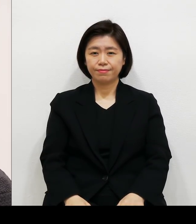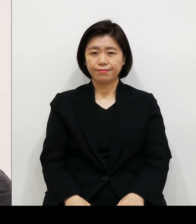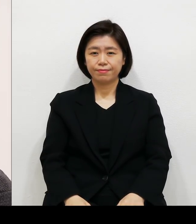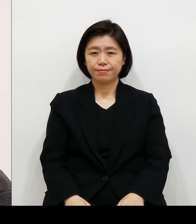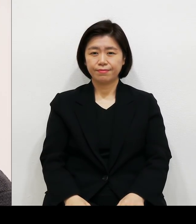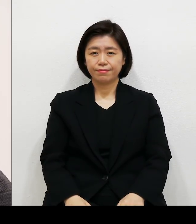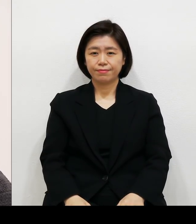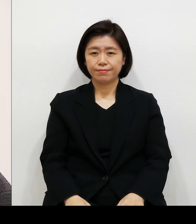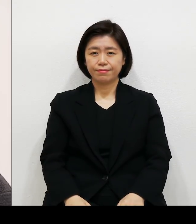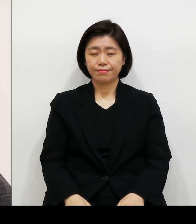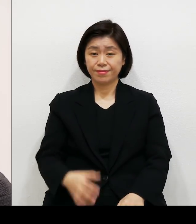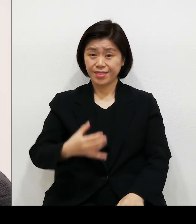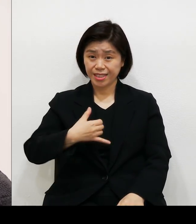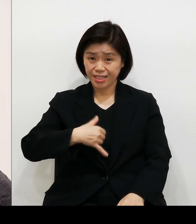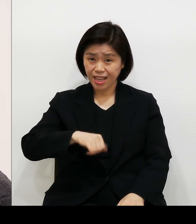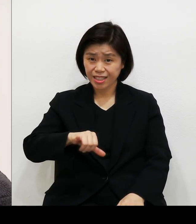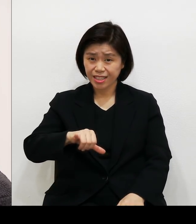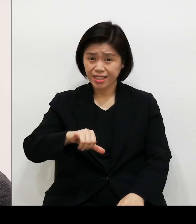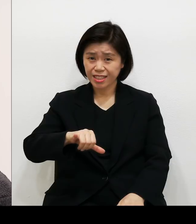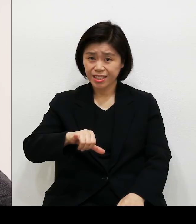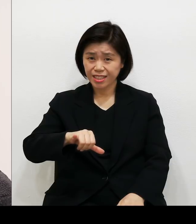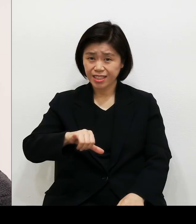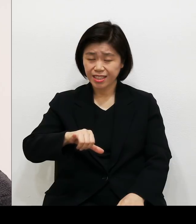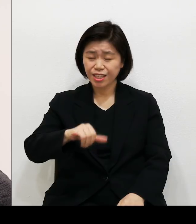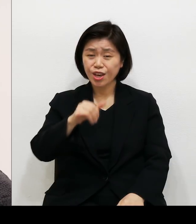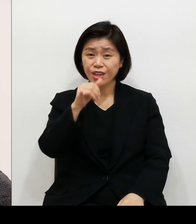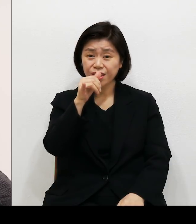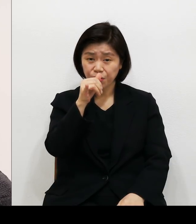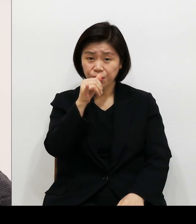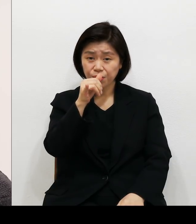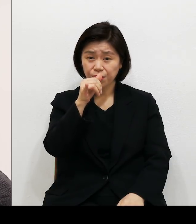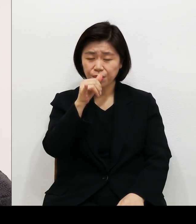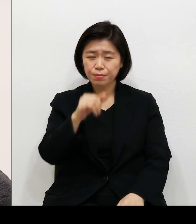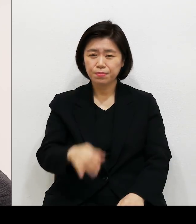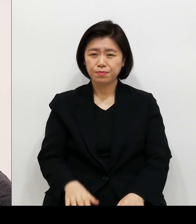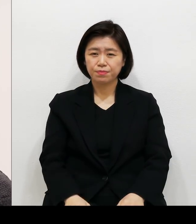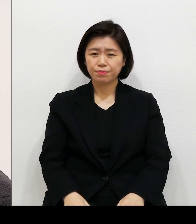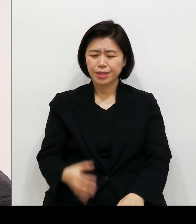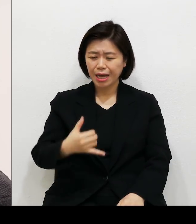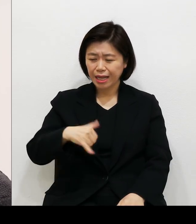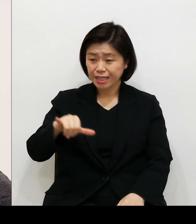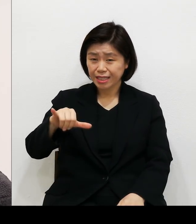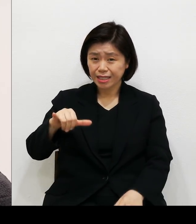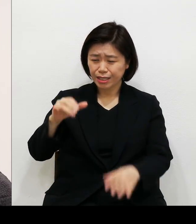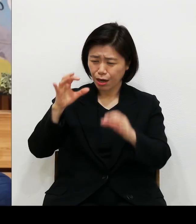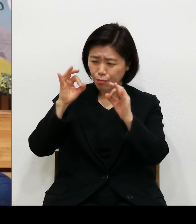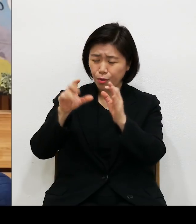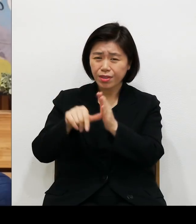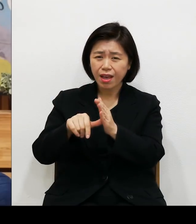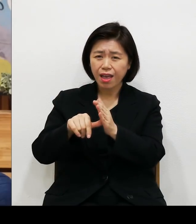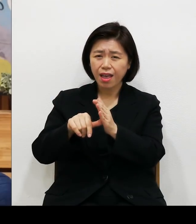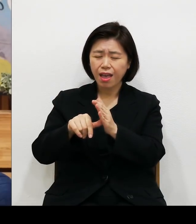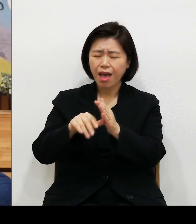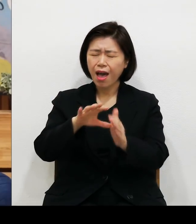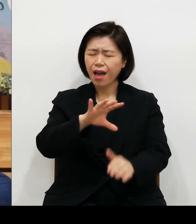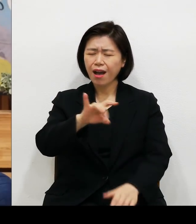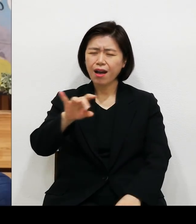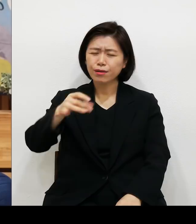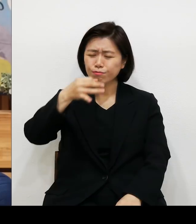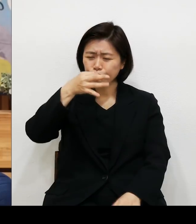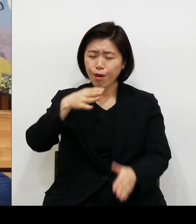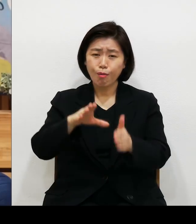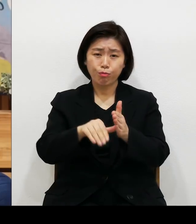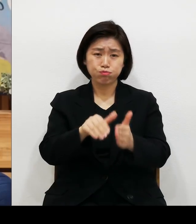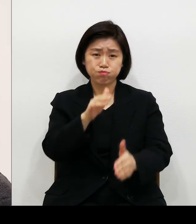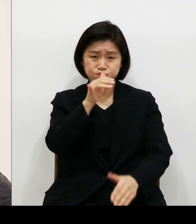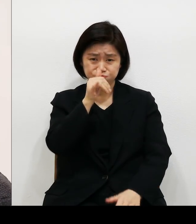애들이 있는 게 때로는 애들 때문에 힘들 때도 있잖아요. 네. 그래서